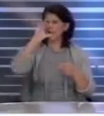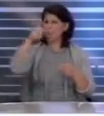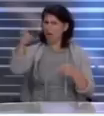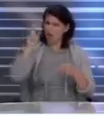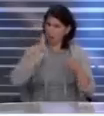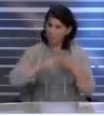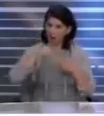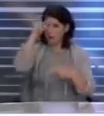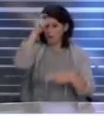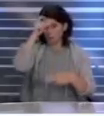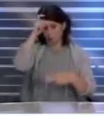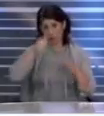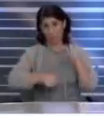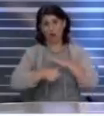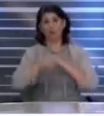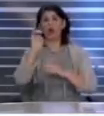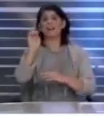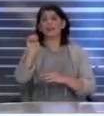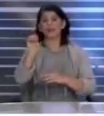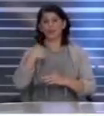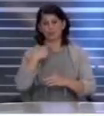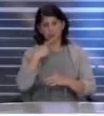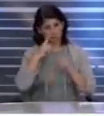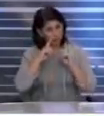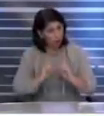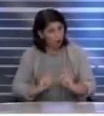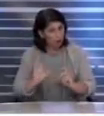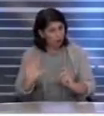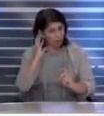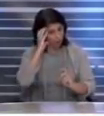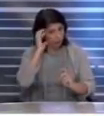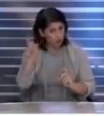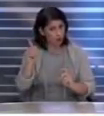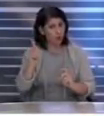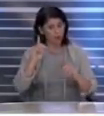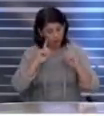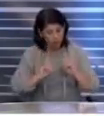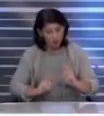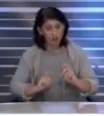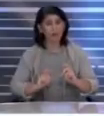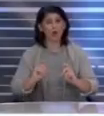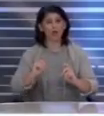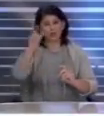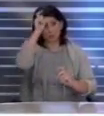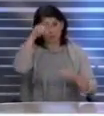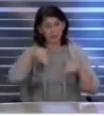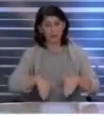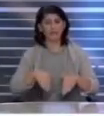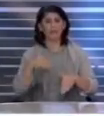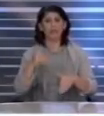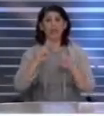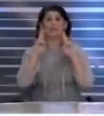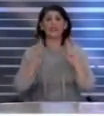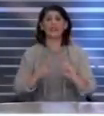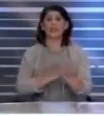του υπενθυμίσαμε απερίφραστα την υποχρέωση που υπέχει η Τουρκία να σέβεται το διεθνές δίκαιο και τις σχέσεις καλής